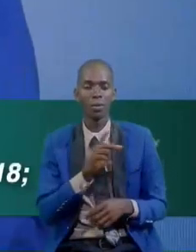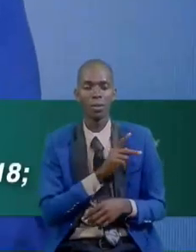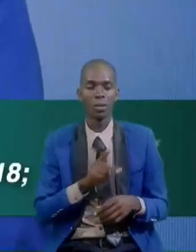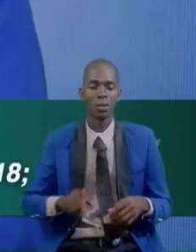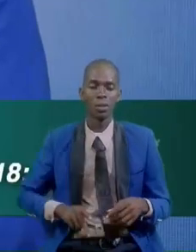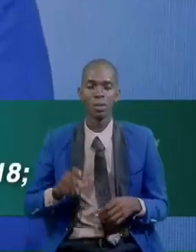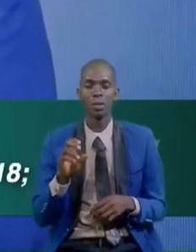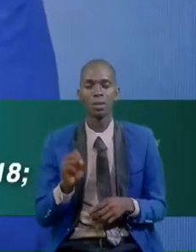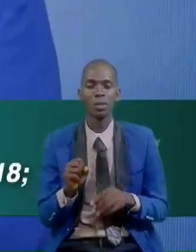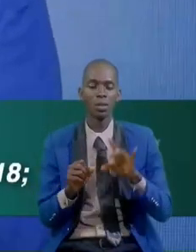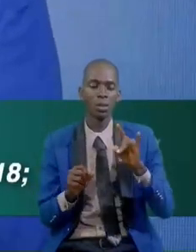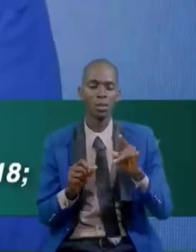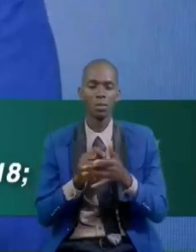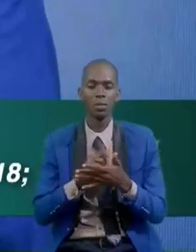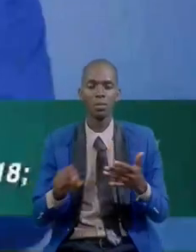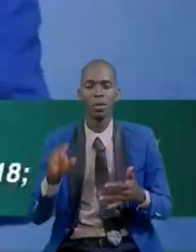Un roi 18,